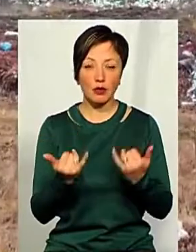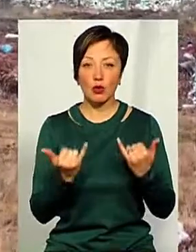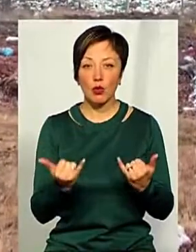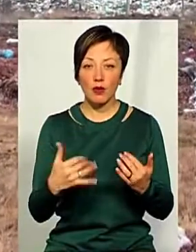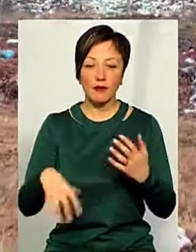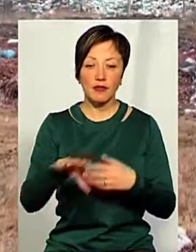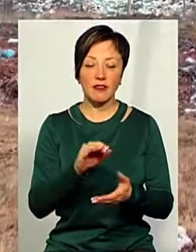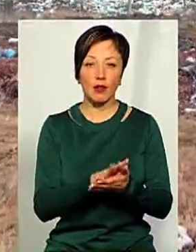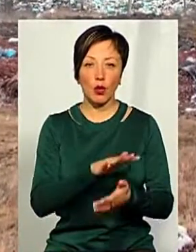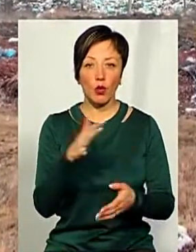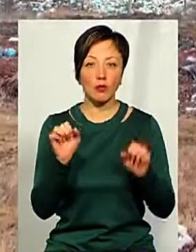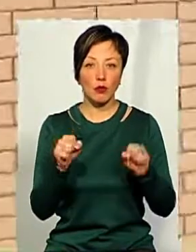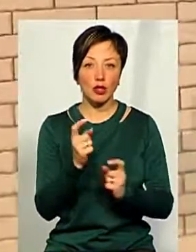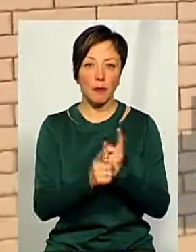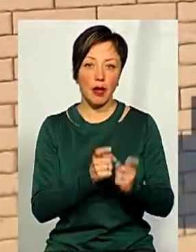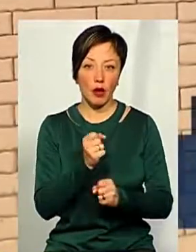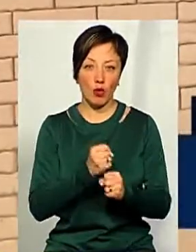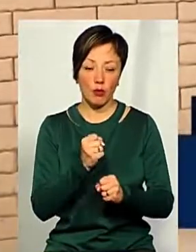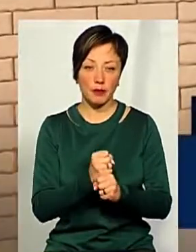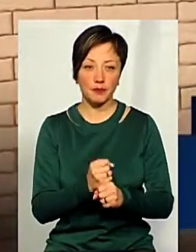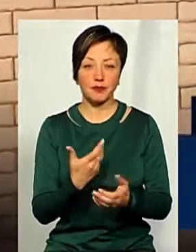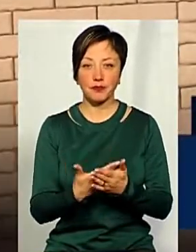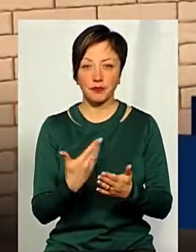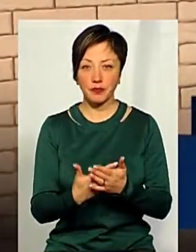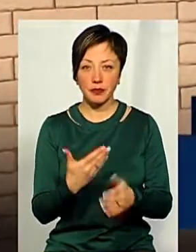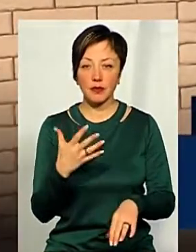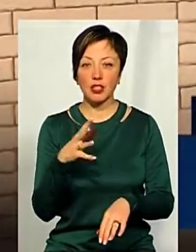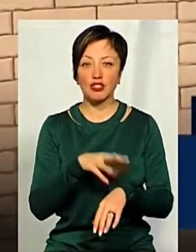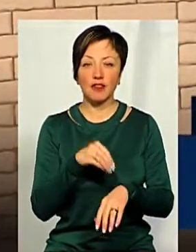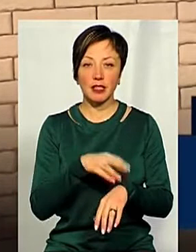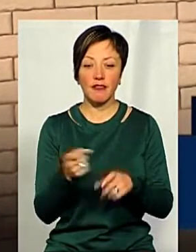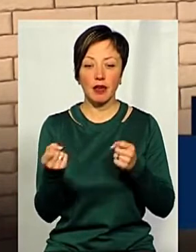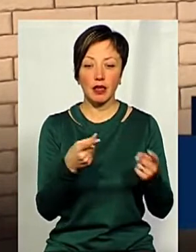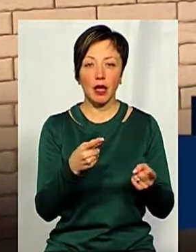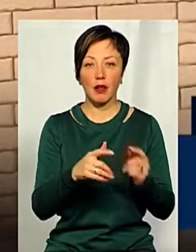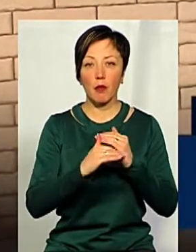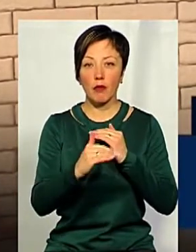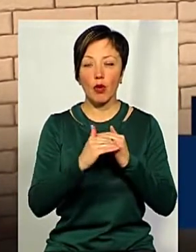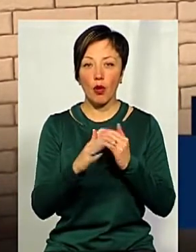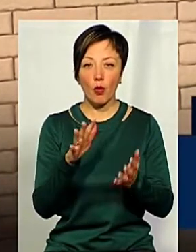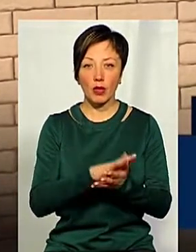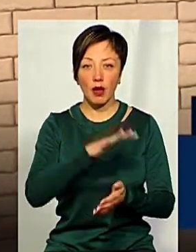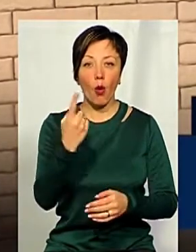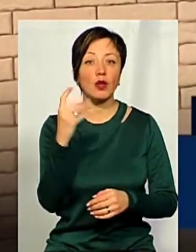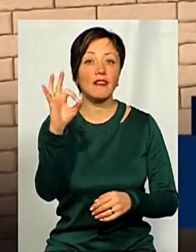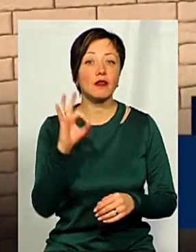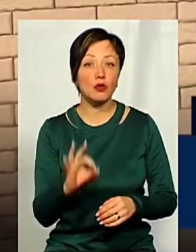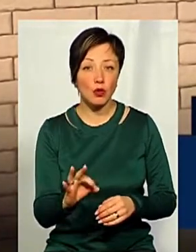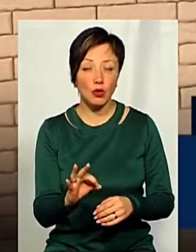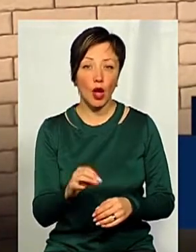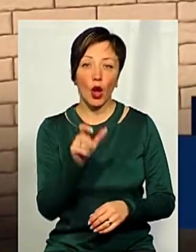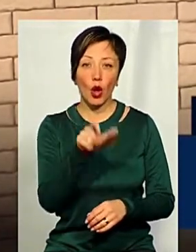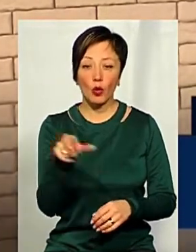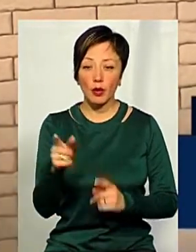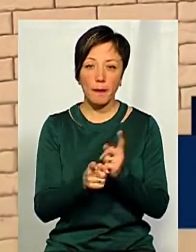майже усі відходи можна переробити. Швеція зараз викидає на полігоні близько 1% відходів, але все ж таки викидає. Тобто люди